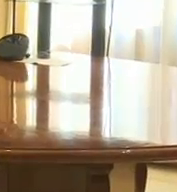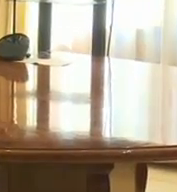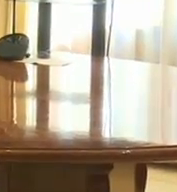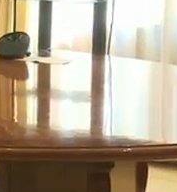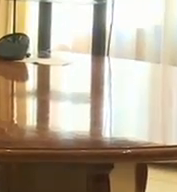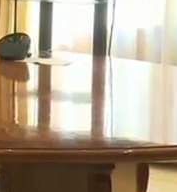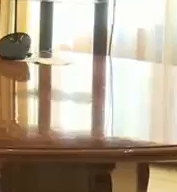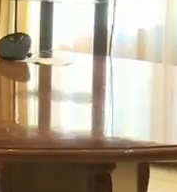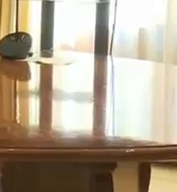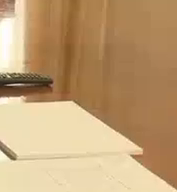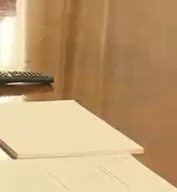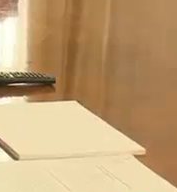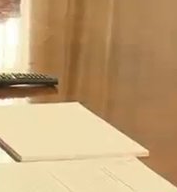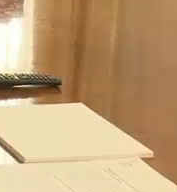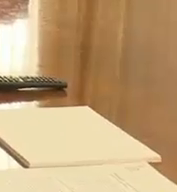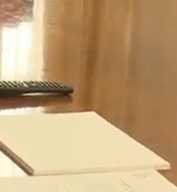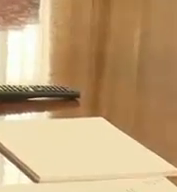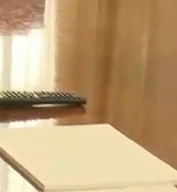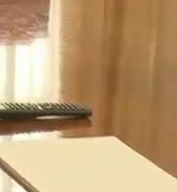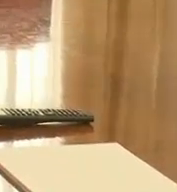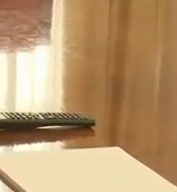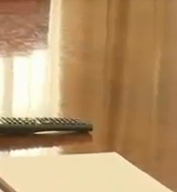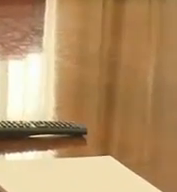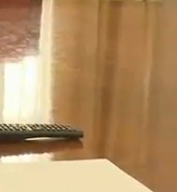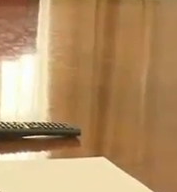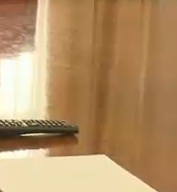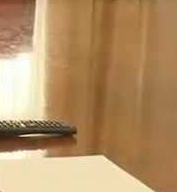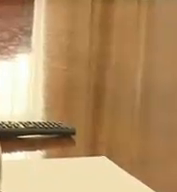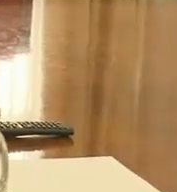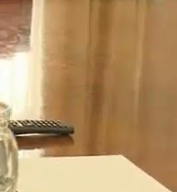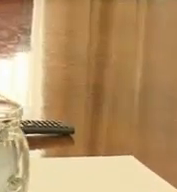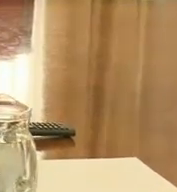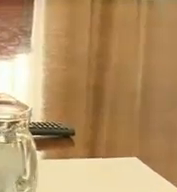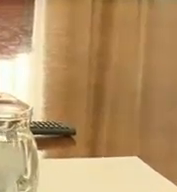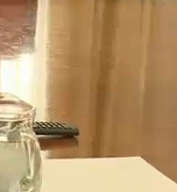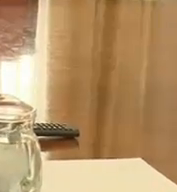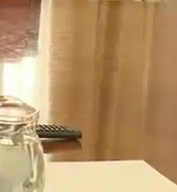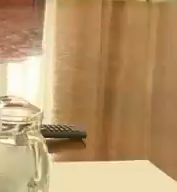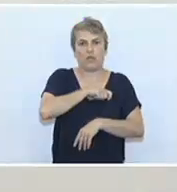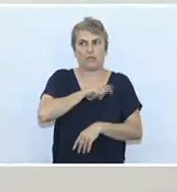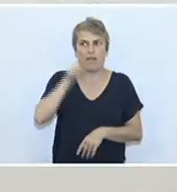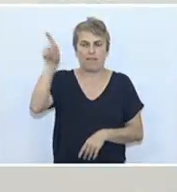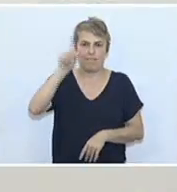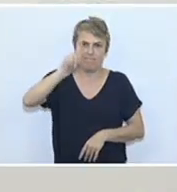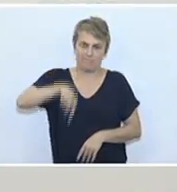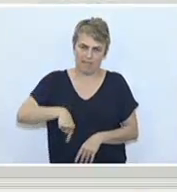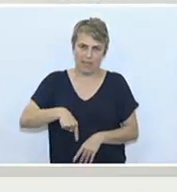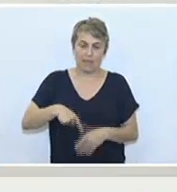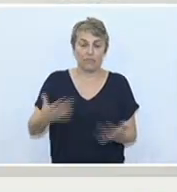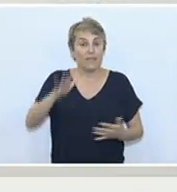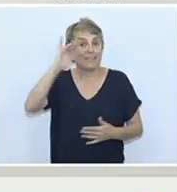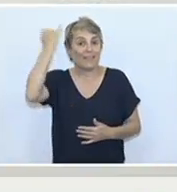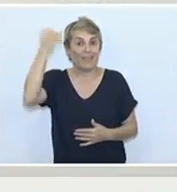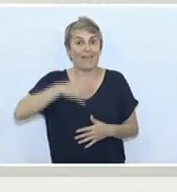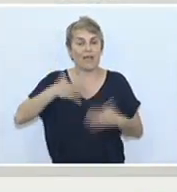fase 3 de Mallorca, Menorca i Eivissa, hi hagi lliure mobilitat de ciutadans entre les Illes Balears. La nostra idea, per tant, seria